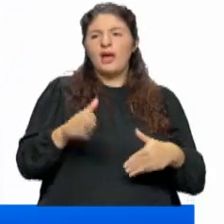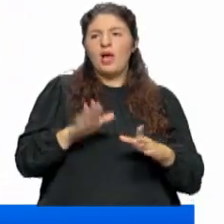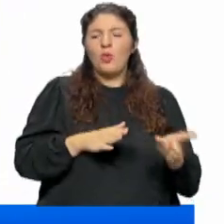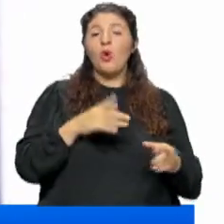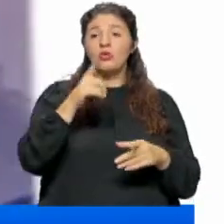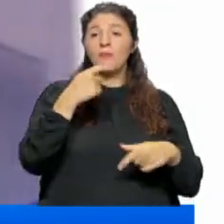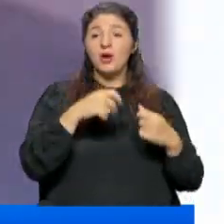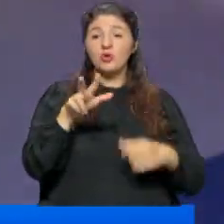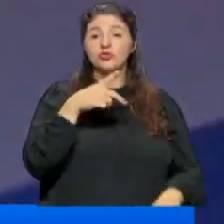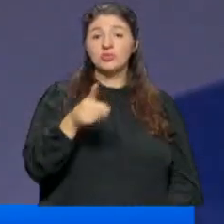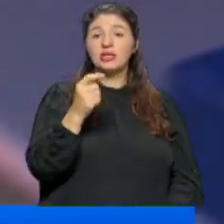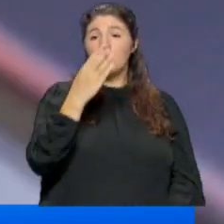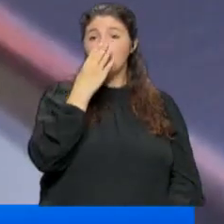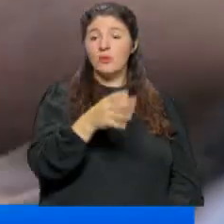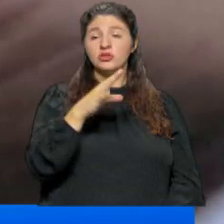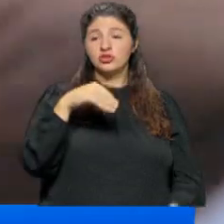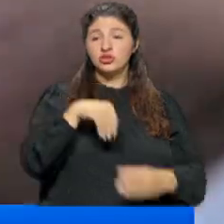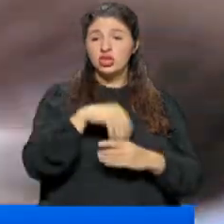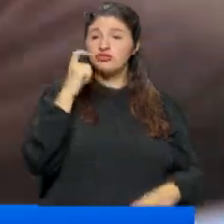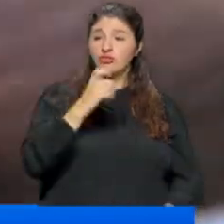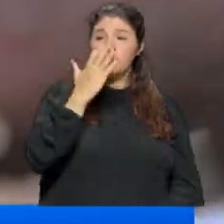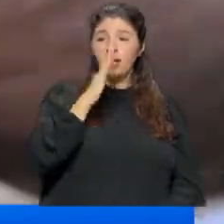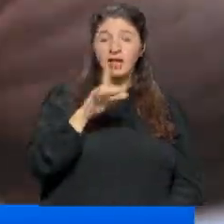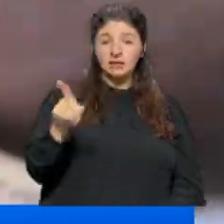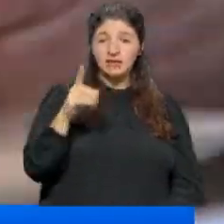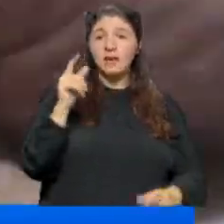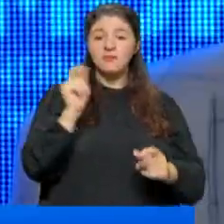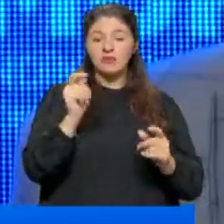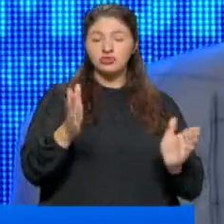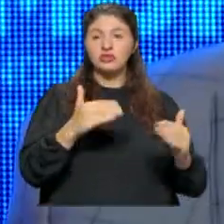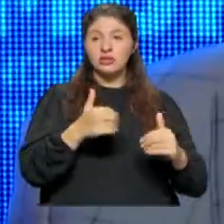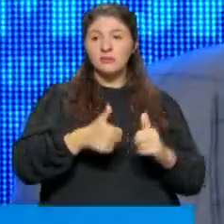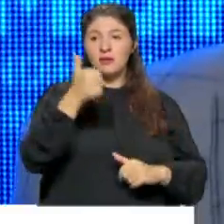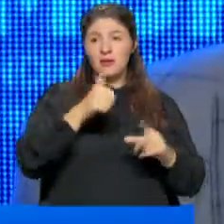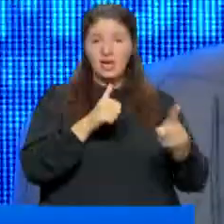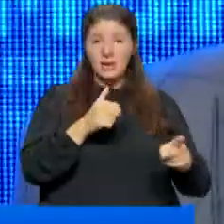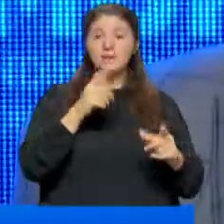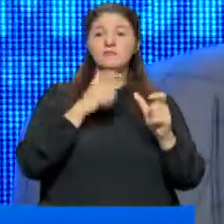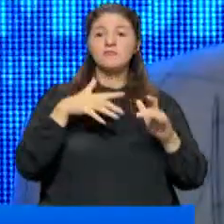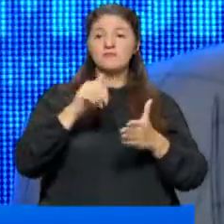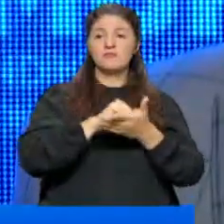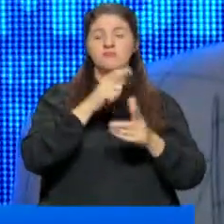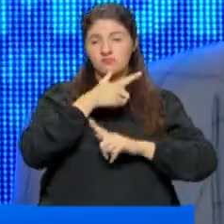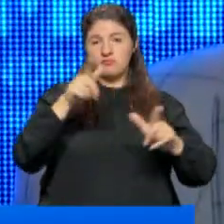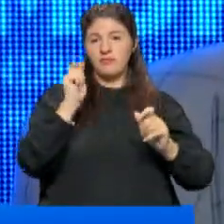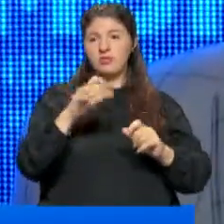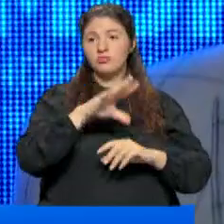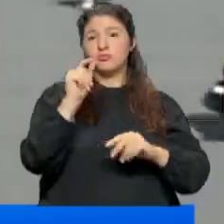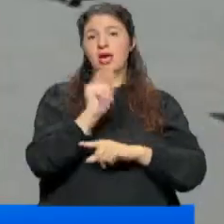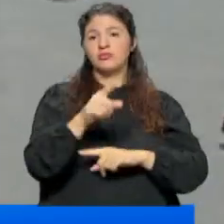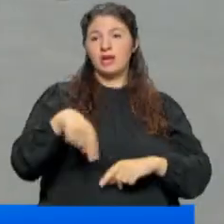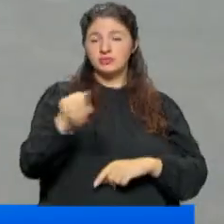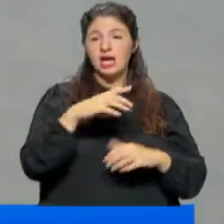Onlar bankadan 30 bin liralık promosyon için cevap beklerken Memur Sen Başkanı Ali Yalçın da sosyal medyadan seslendi tüm